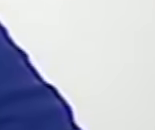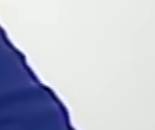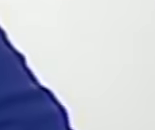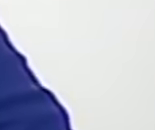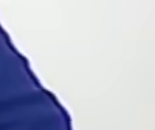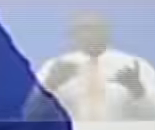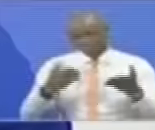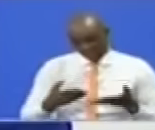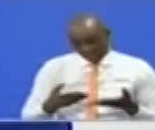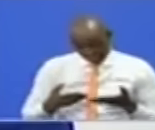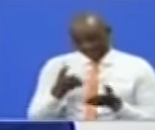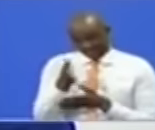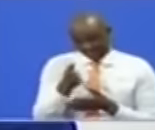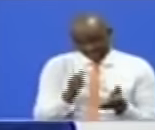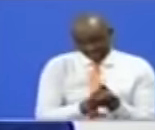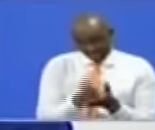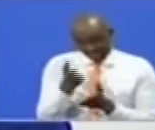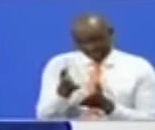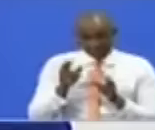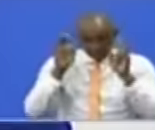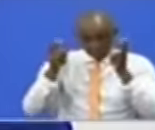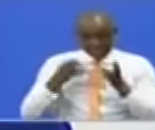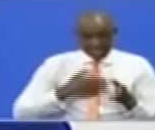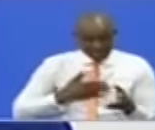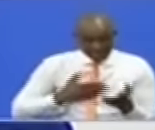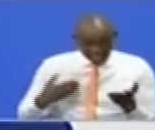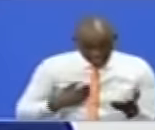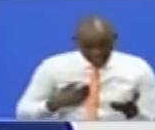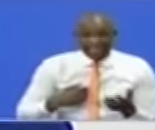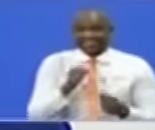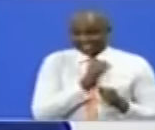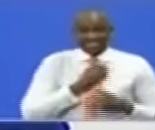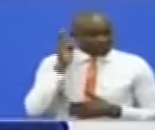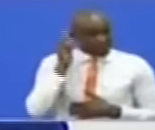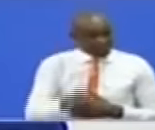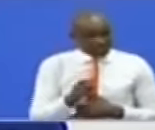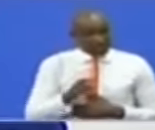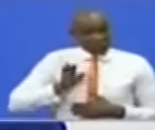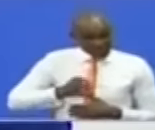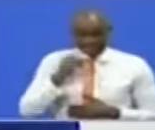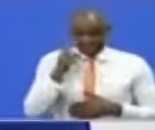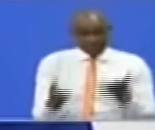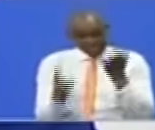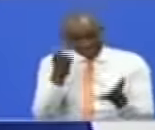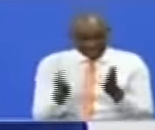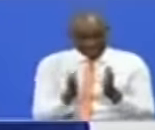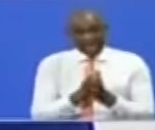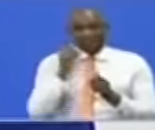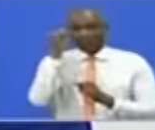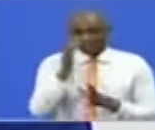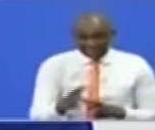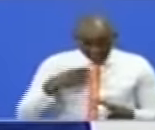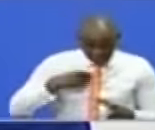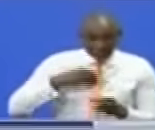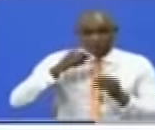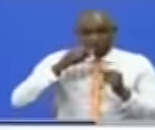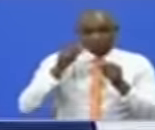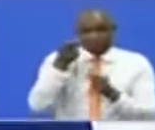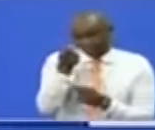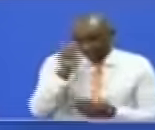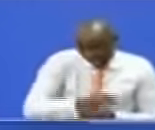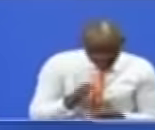Naam, karibu mtazamaji katika sehemu yetu ya Mizani ya Wiki. Senator, umesikia yule mama vile anawapima. Mm-hmm. Kuna yule mwanasiasa anawekwa chumvi kidogo, kuna